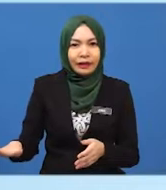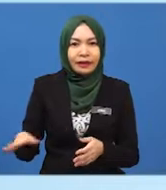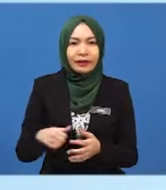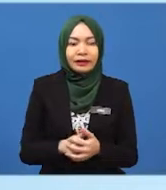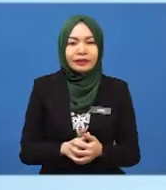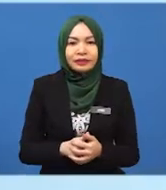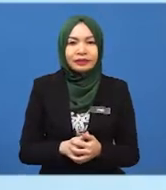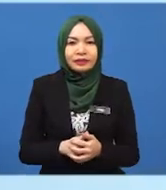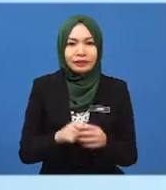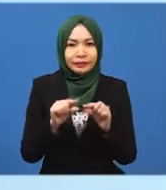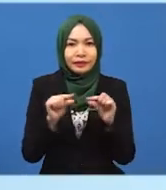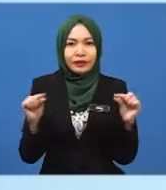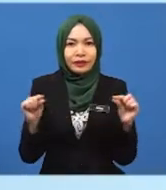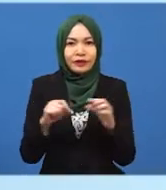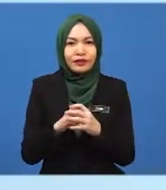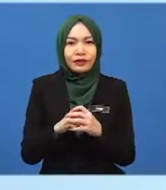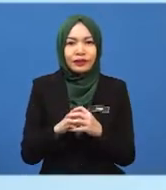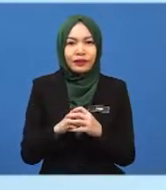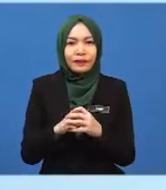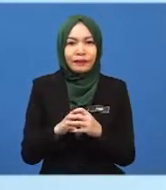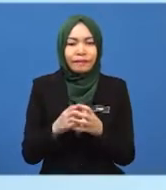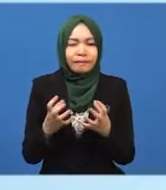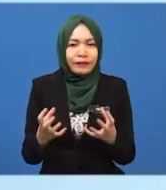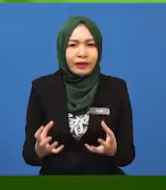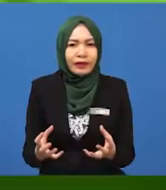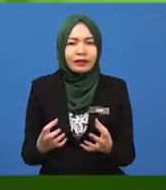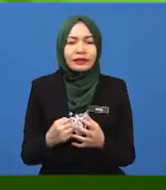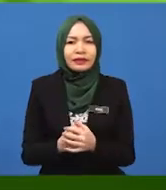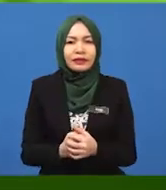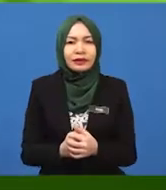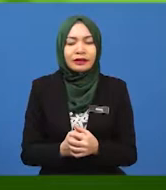tempat kosong, berat sekali.